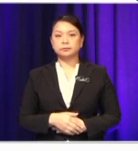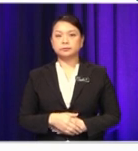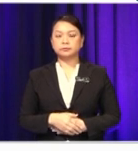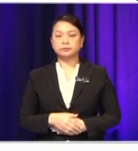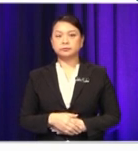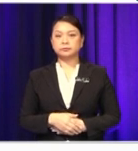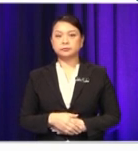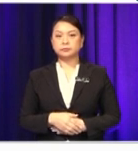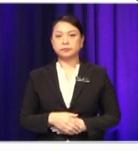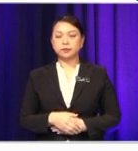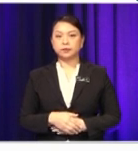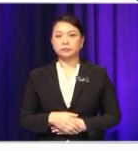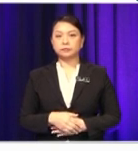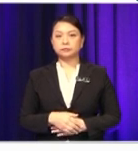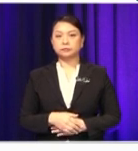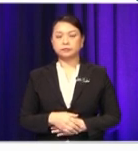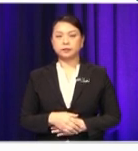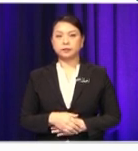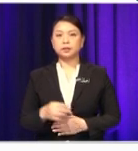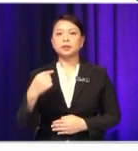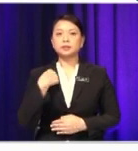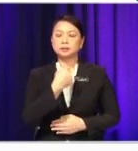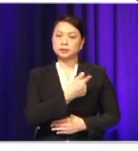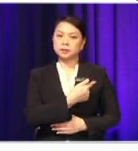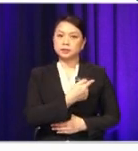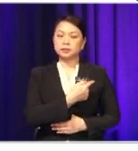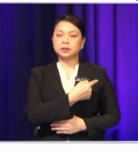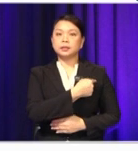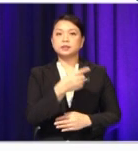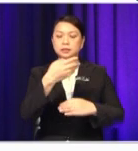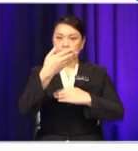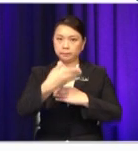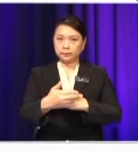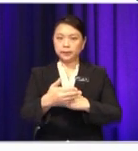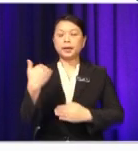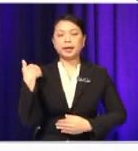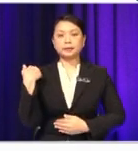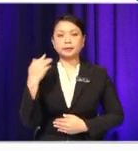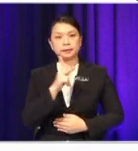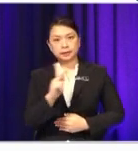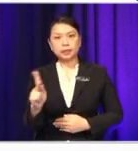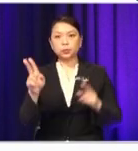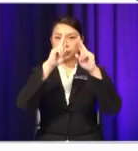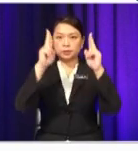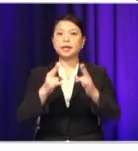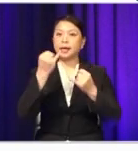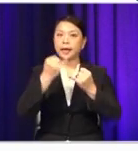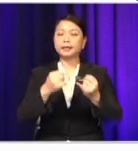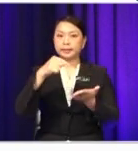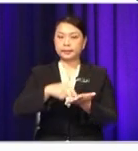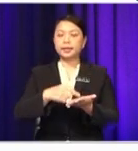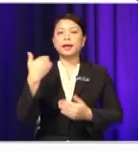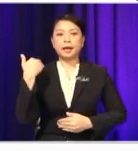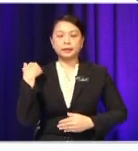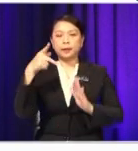pihak guru-guru lah, ya. Dan juga kita juga selepas diadakan ujian akhir tahun, akhir sesi akademik ini, akan ada